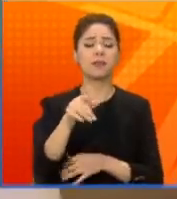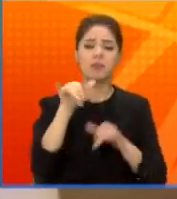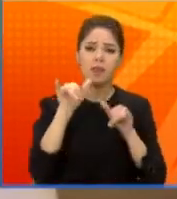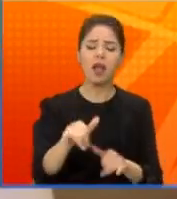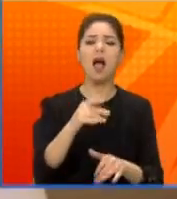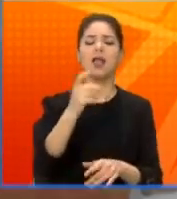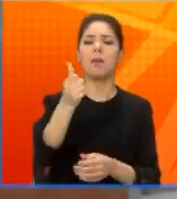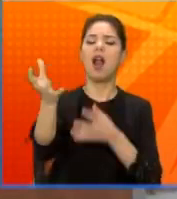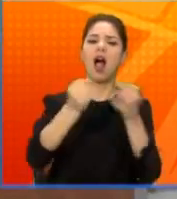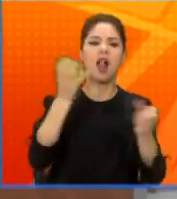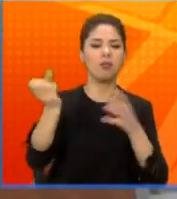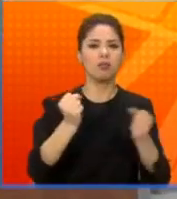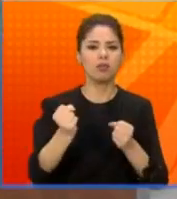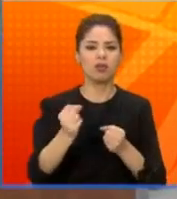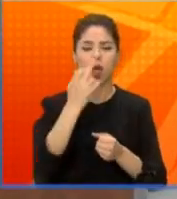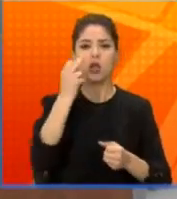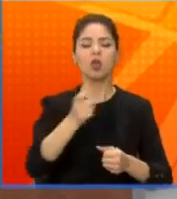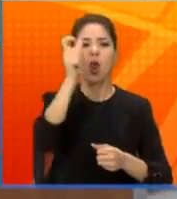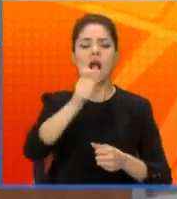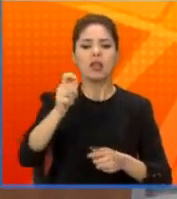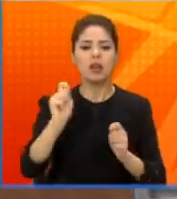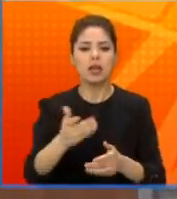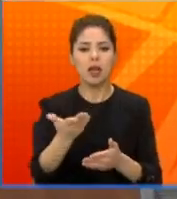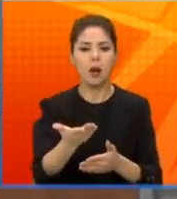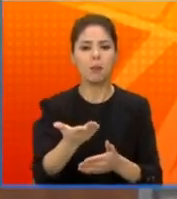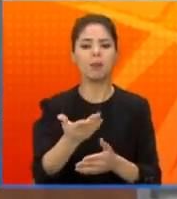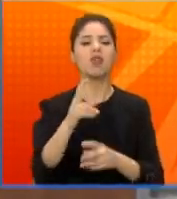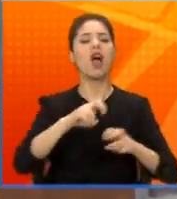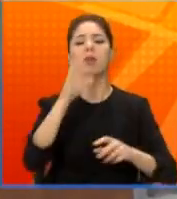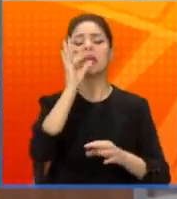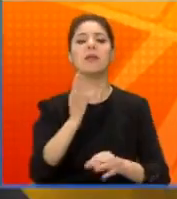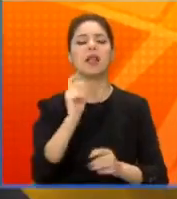aynı şekilde para almışlar. Bizden önce kimse uyanıp bu işi soruşturmamış.